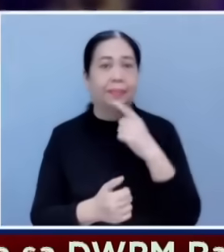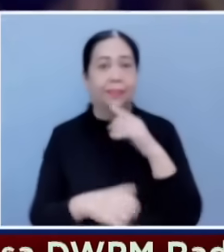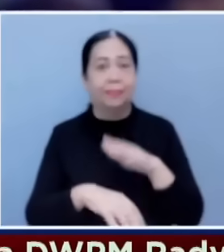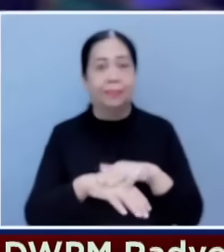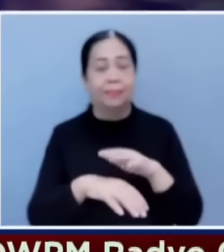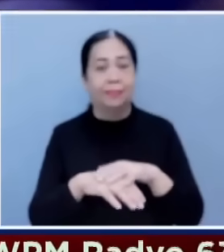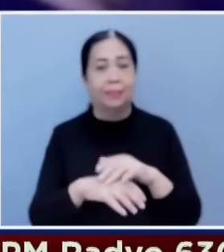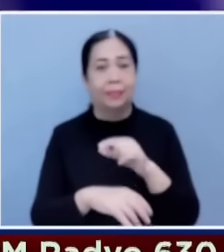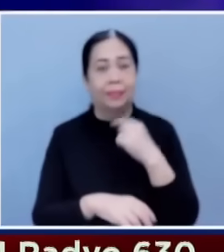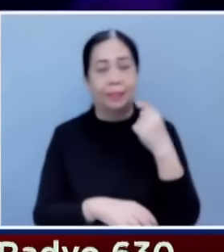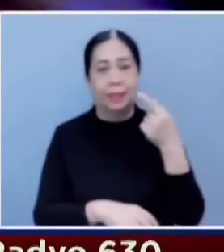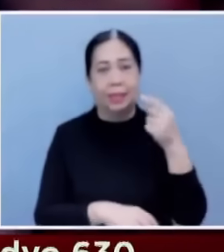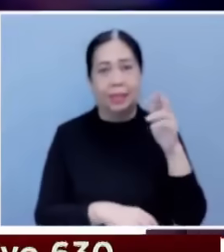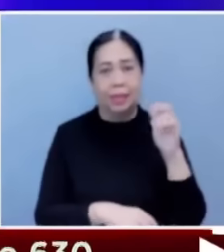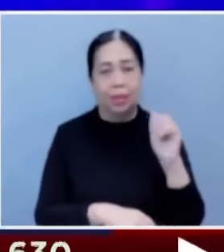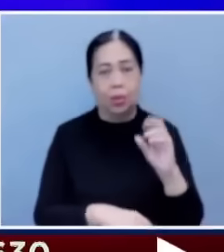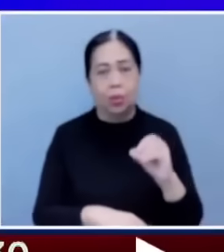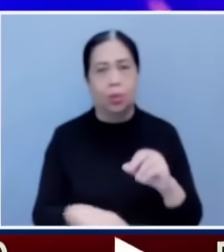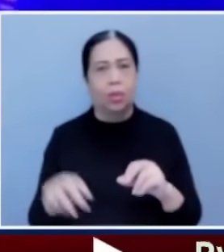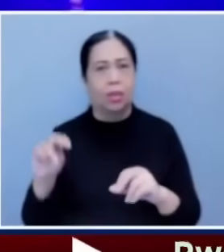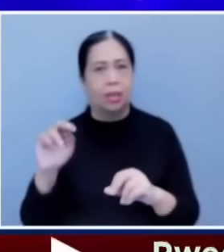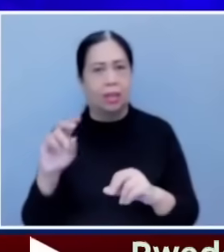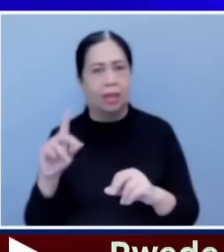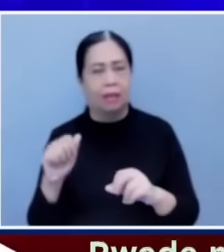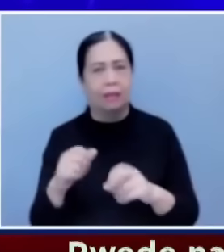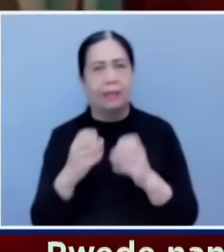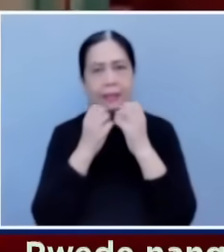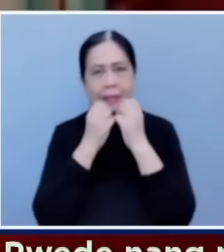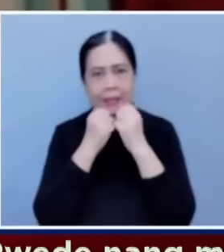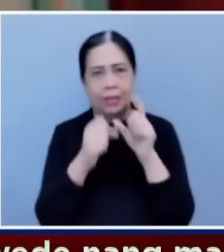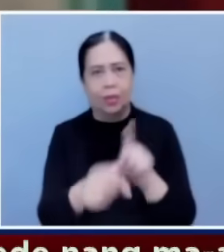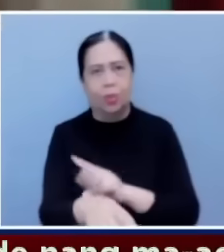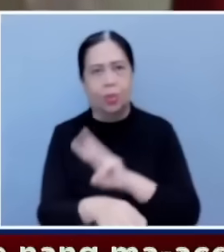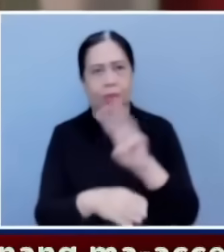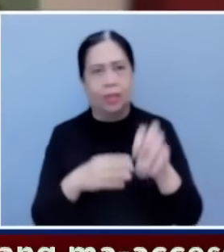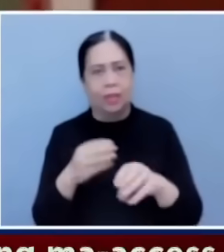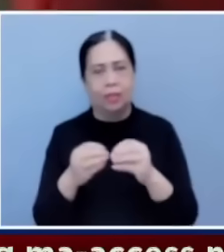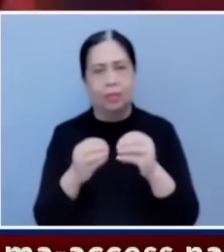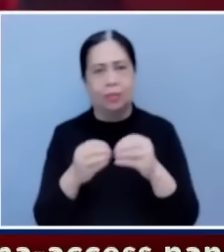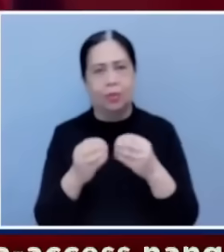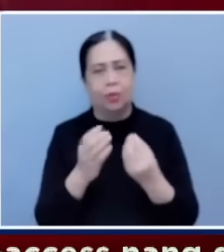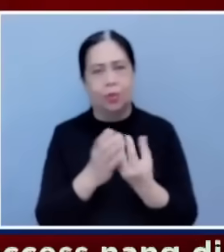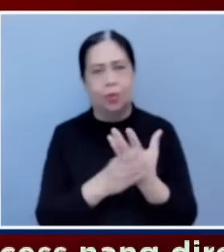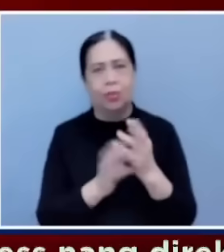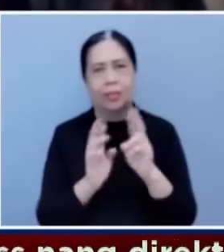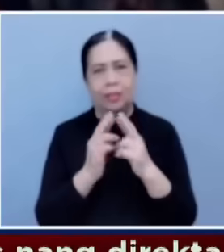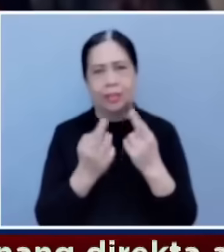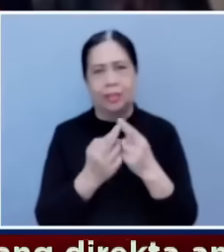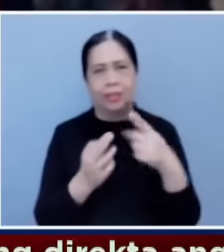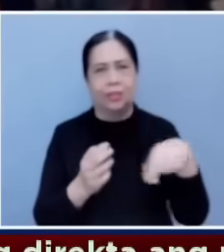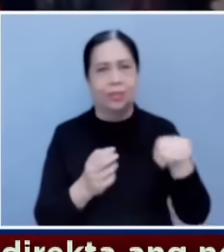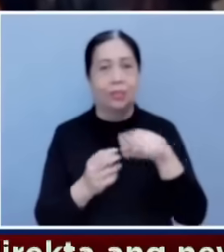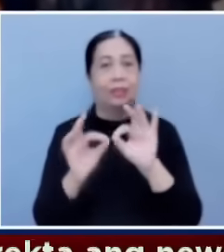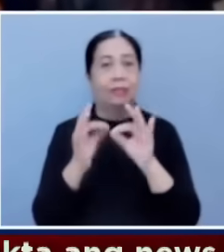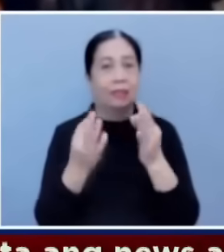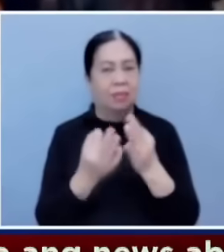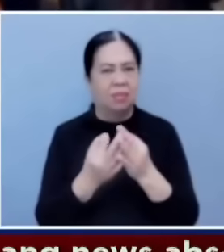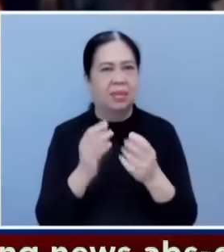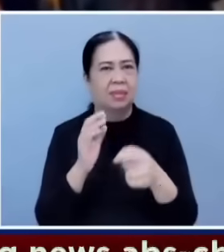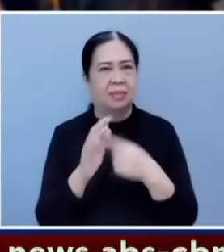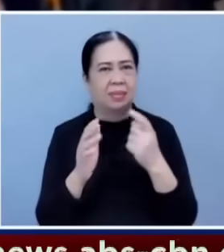Father Guerrero at Naval, samantalahin ang long weekend para lalo pang mapayabong ang relasyon ng mga pamilya na madalas